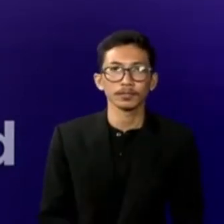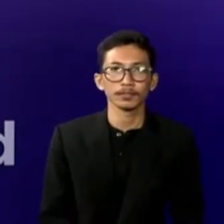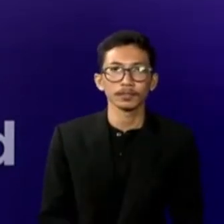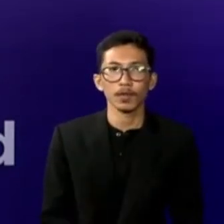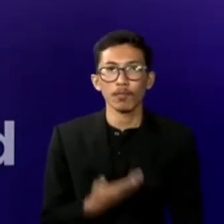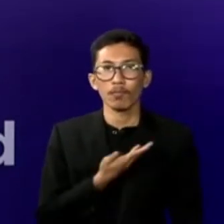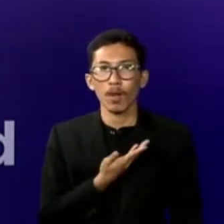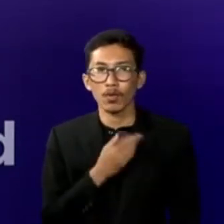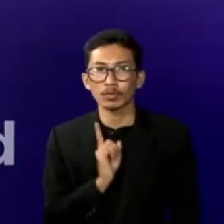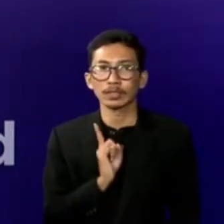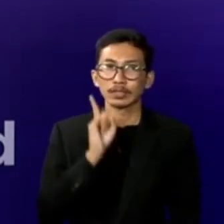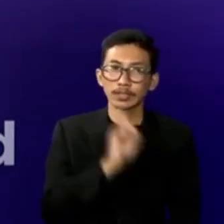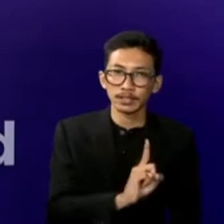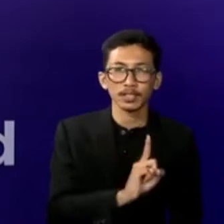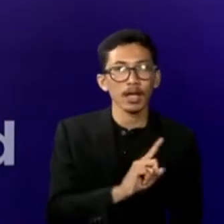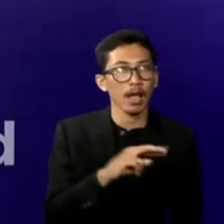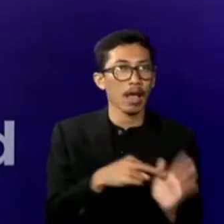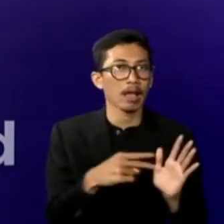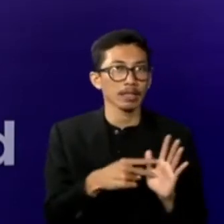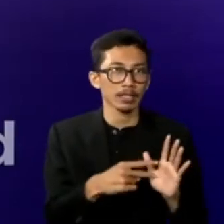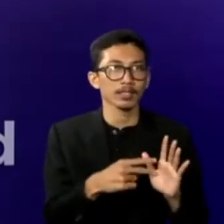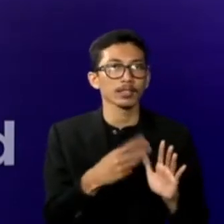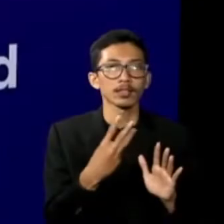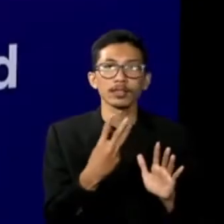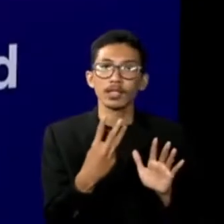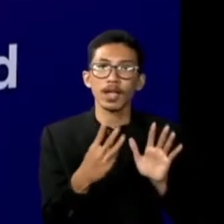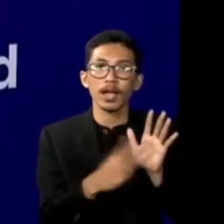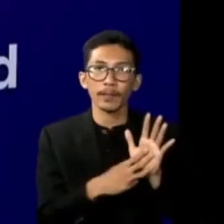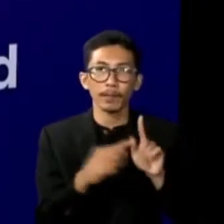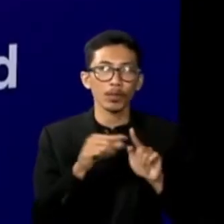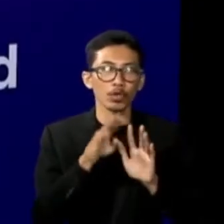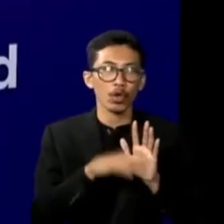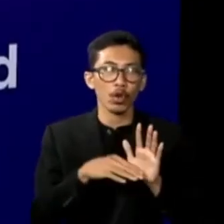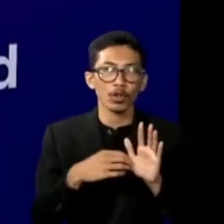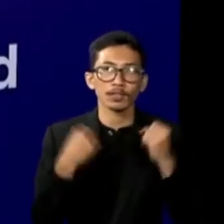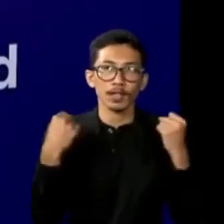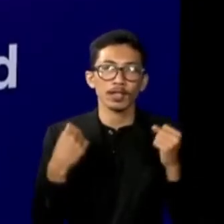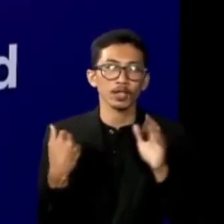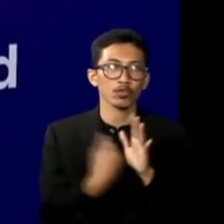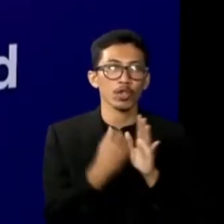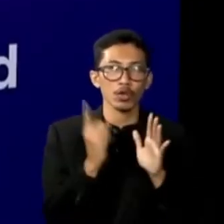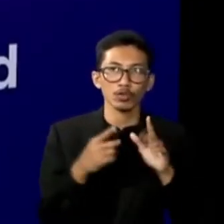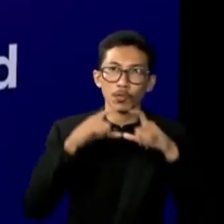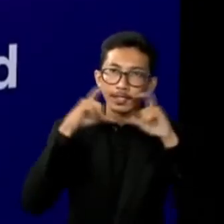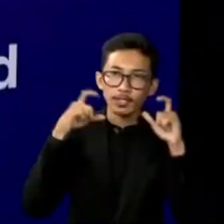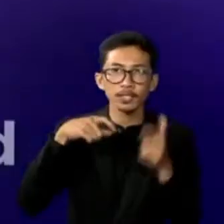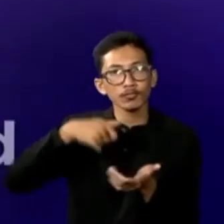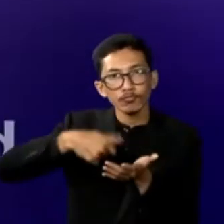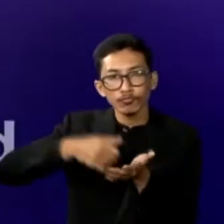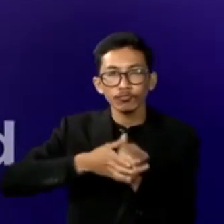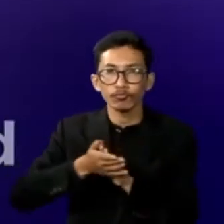3M secara sempurna ke dia berdasarkan protokol ya ada Jadi tidak semua di terus kemudian di channel